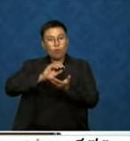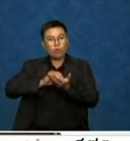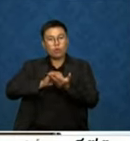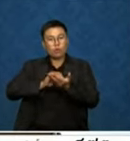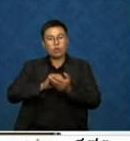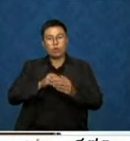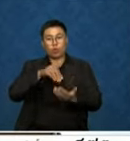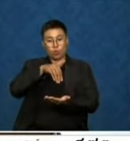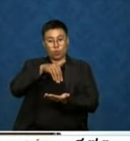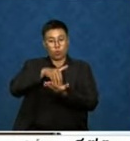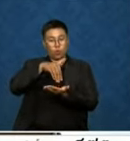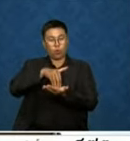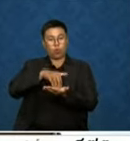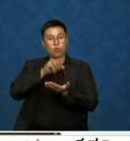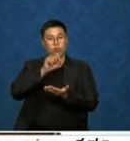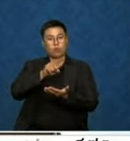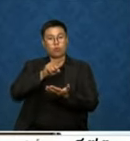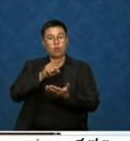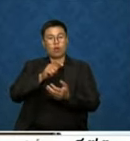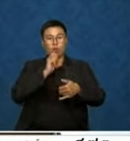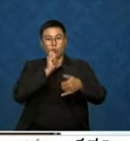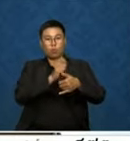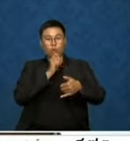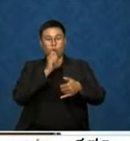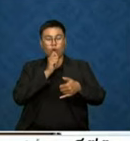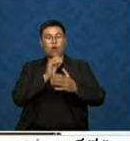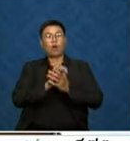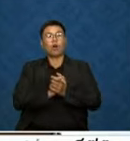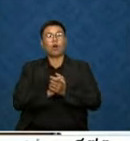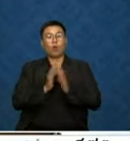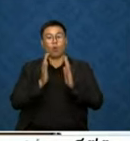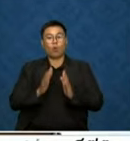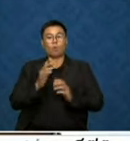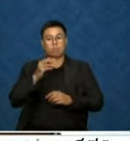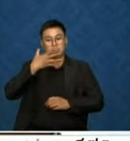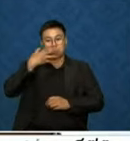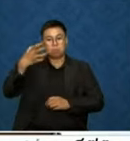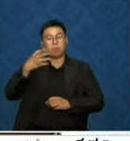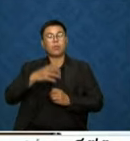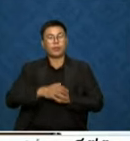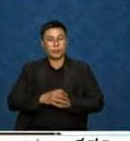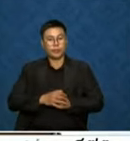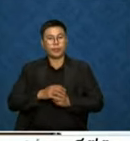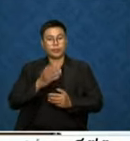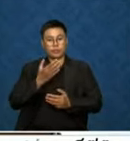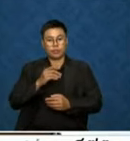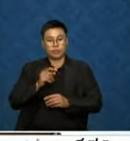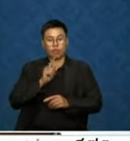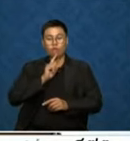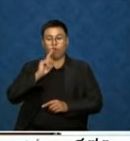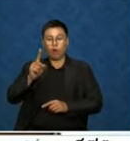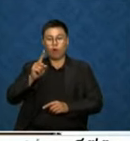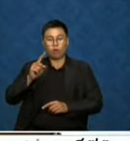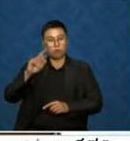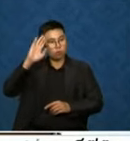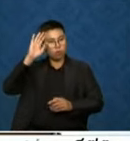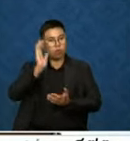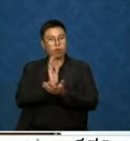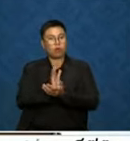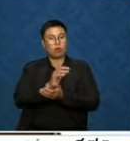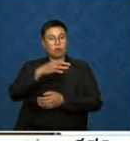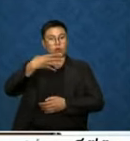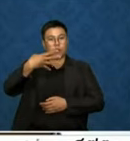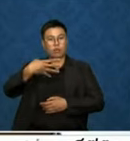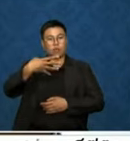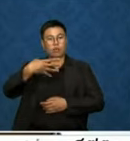ากศูนย์สอบสวนของผู้เสียหายนะครับในการรับแจ้งความคดี The Icon